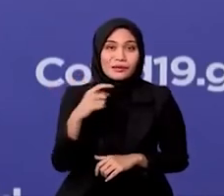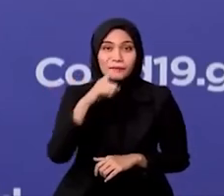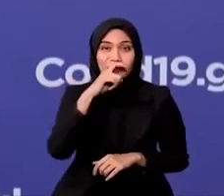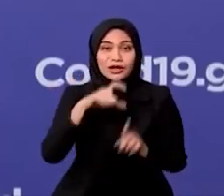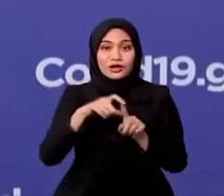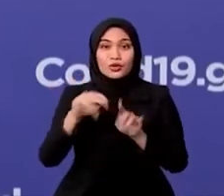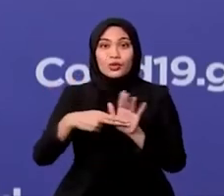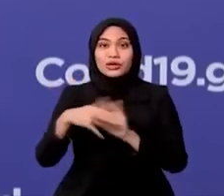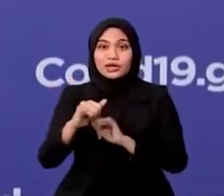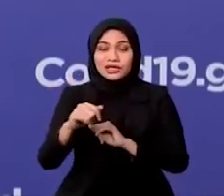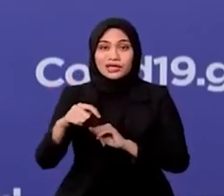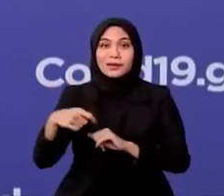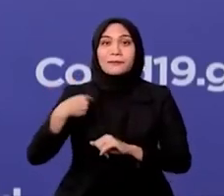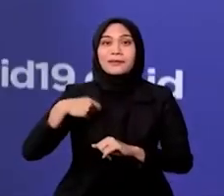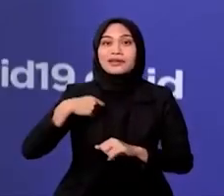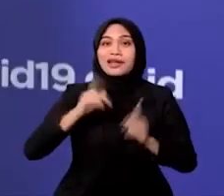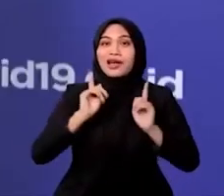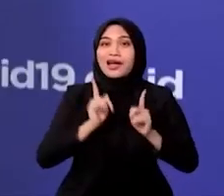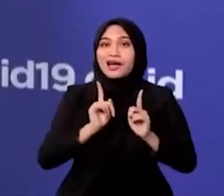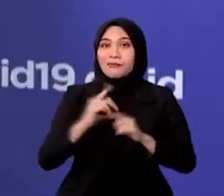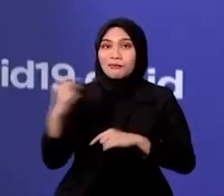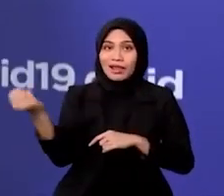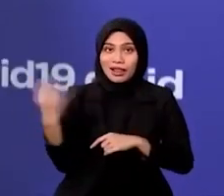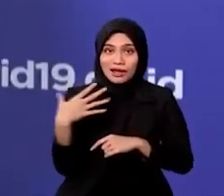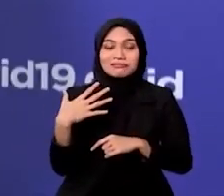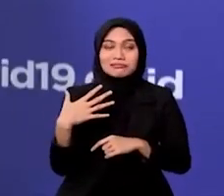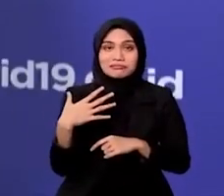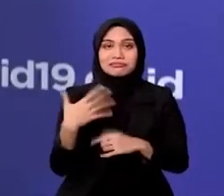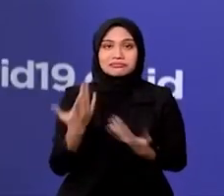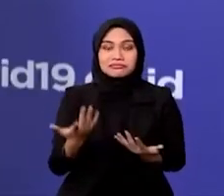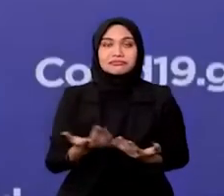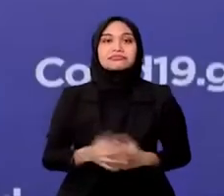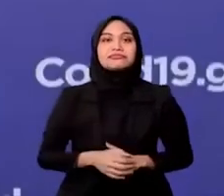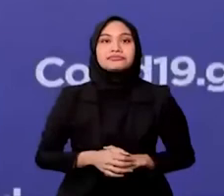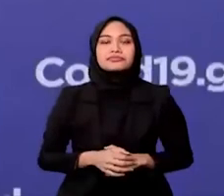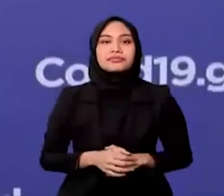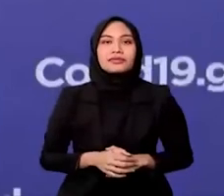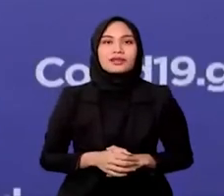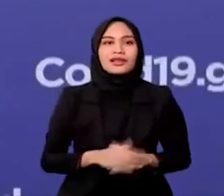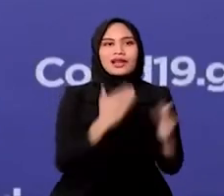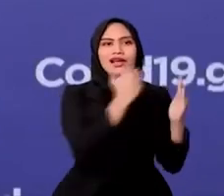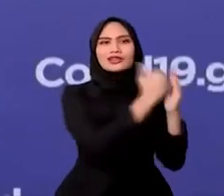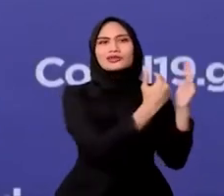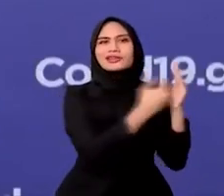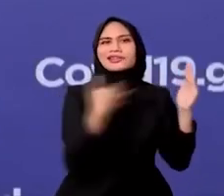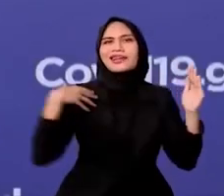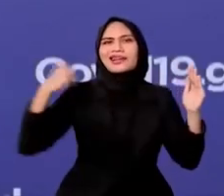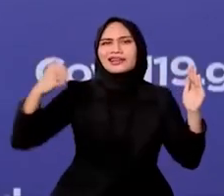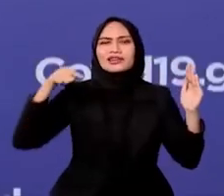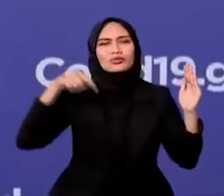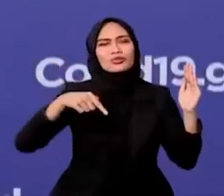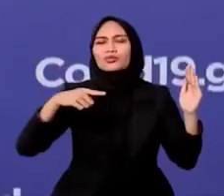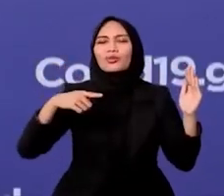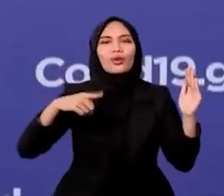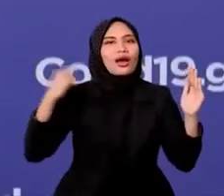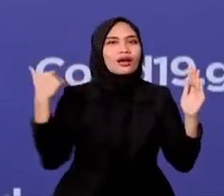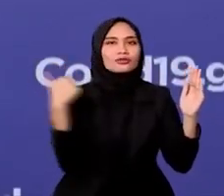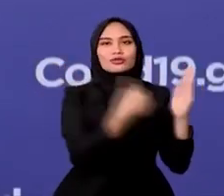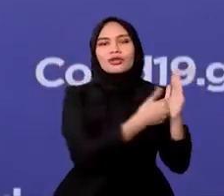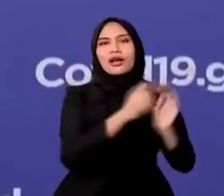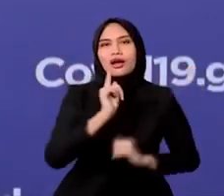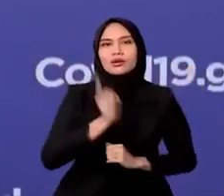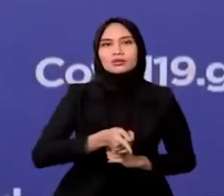Doni dan Pak Menteri Agama Mbak bawa portal kesehatan harus tetap menjadi